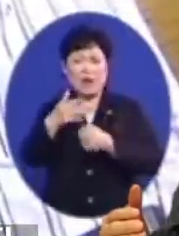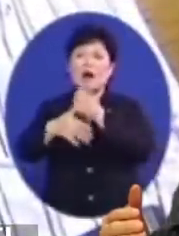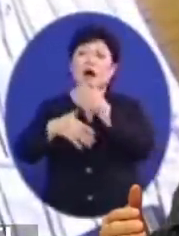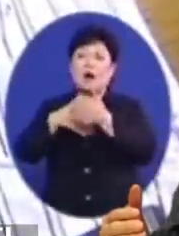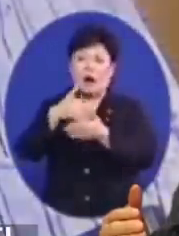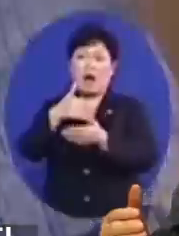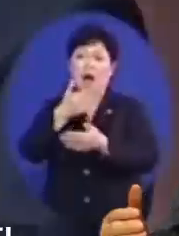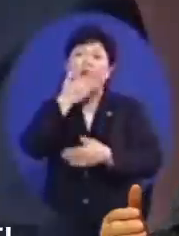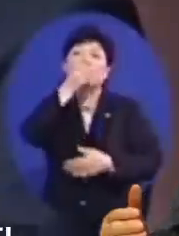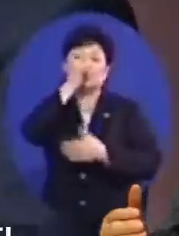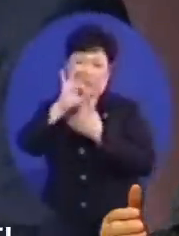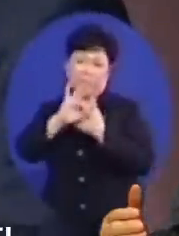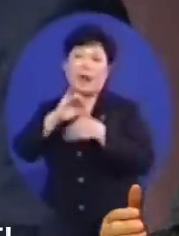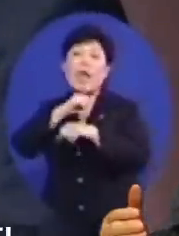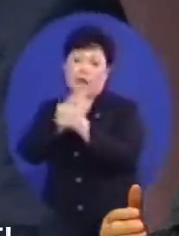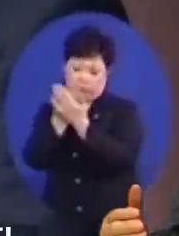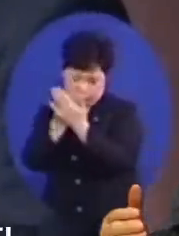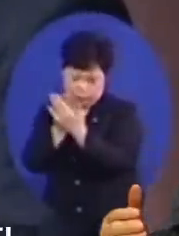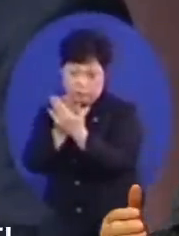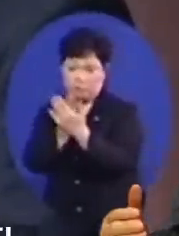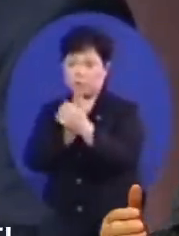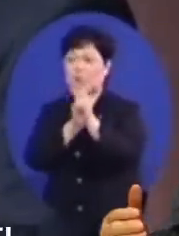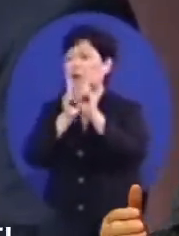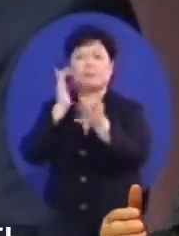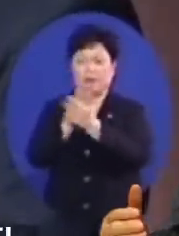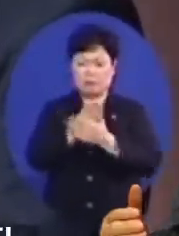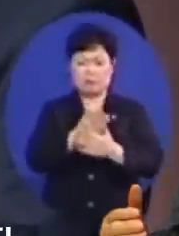마라. 그냥 해달라고 믿어라.